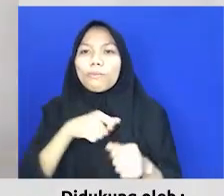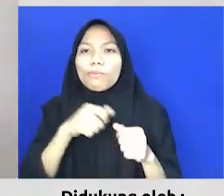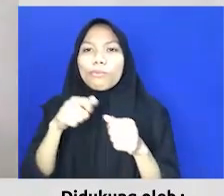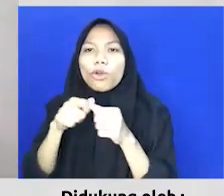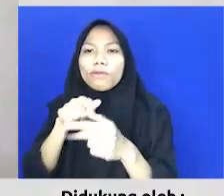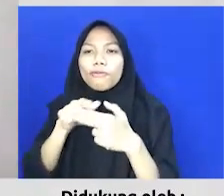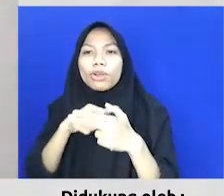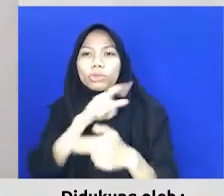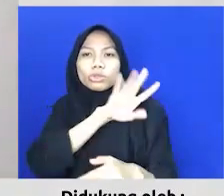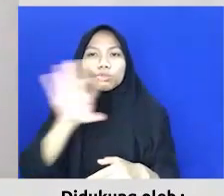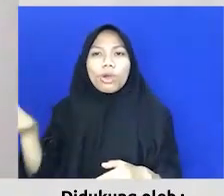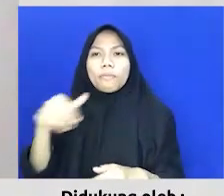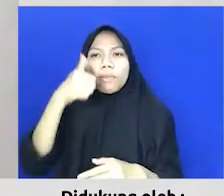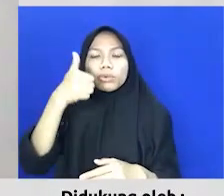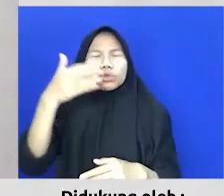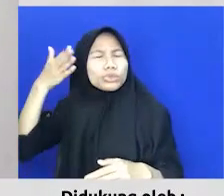Karena gue tuh betul-betul